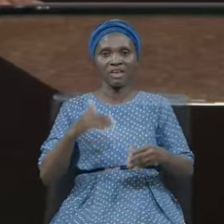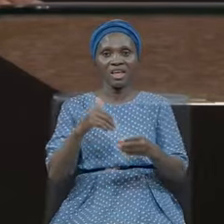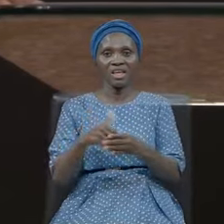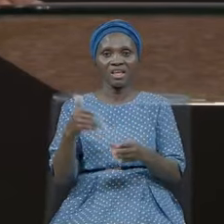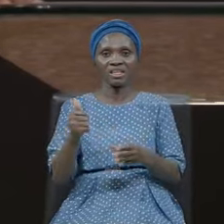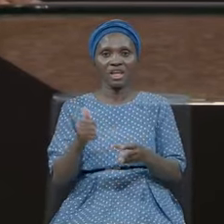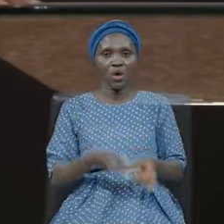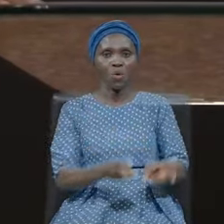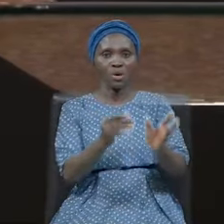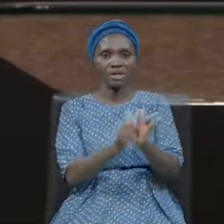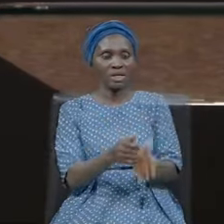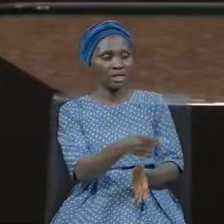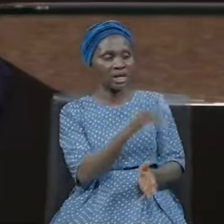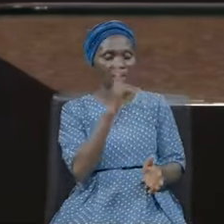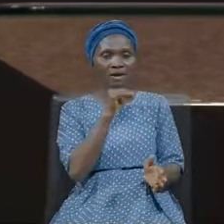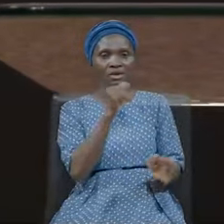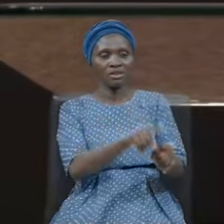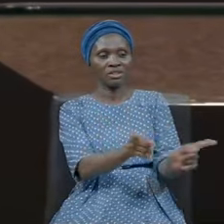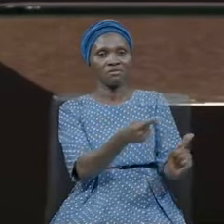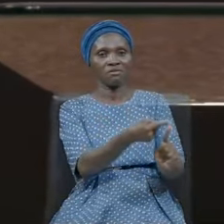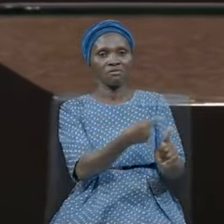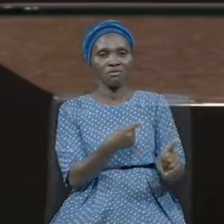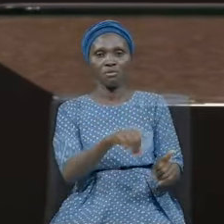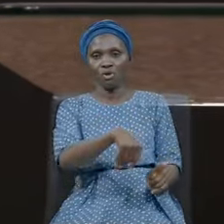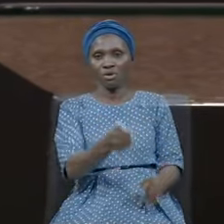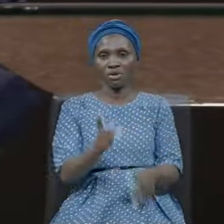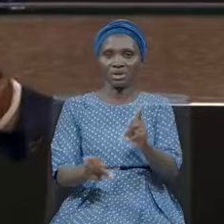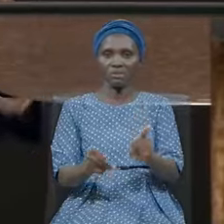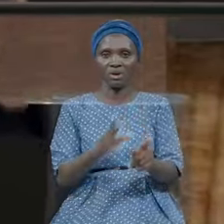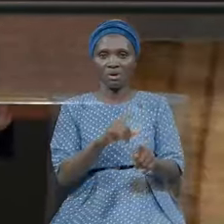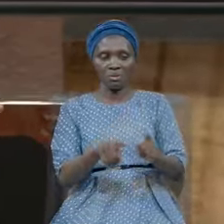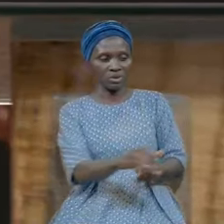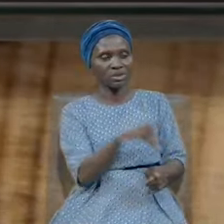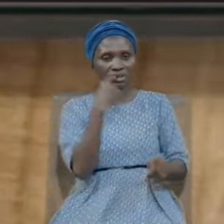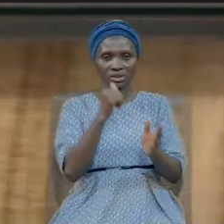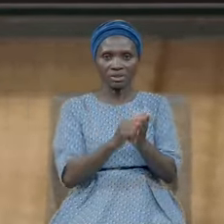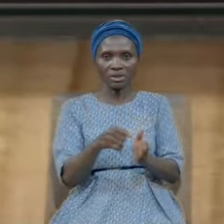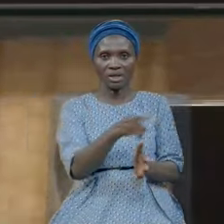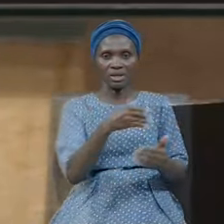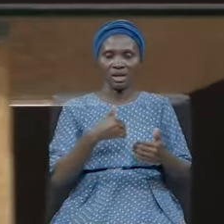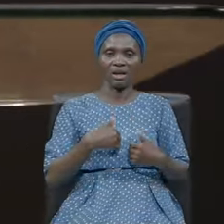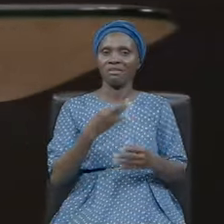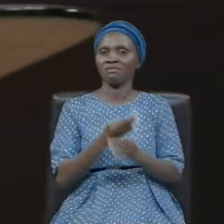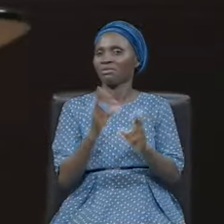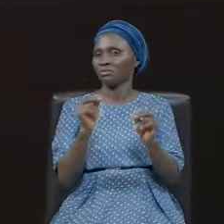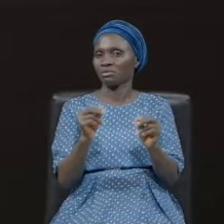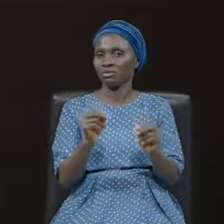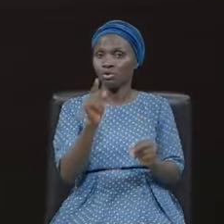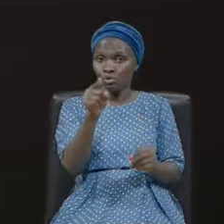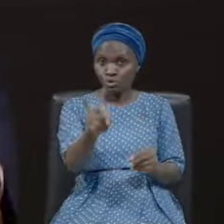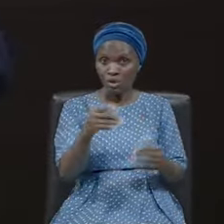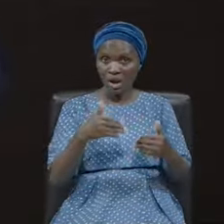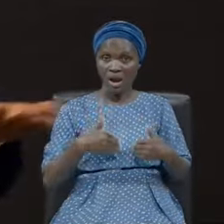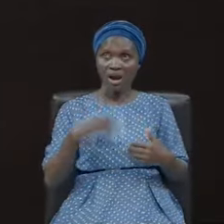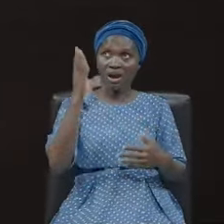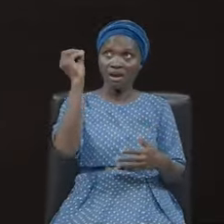de façon commune. Mais si vous avez la grâce de Dieu